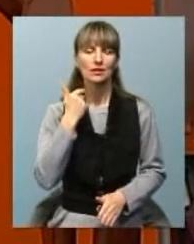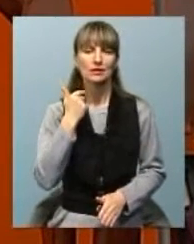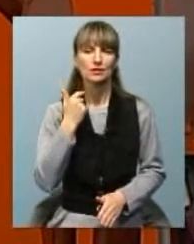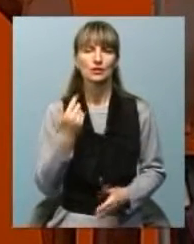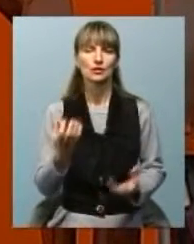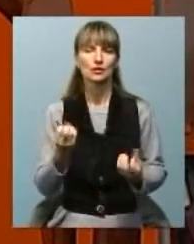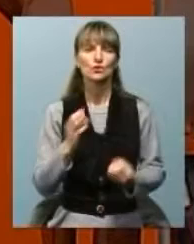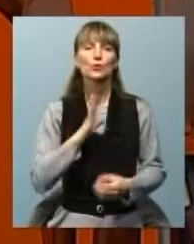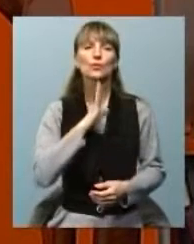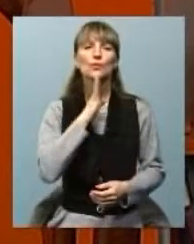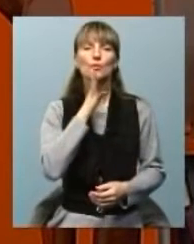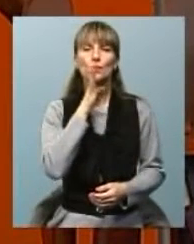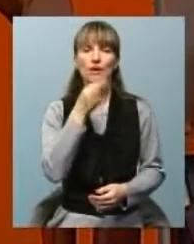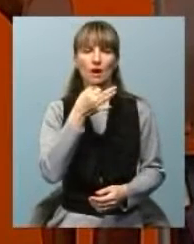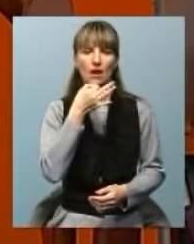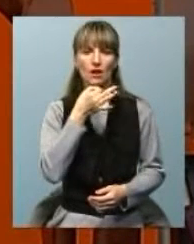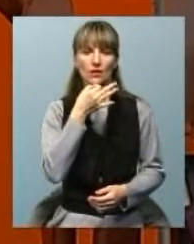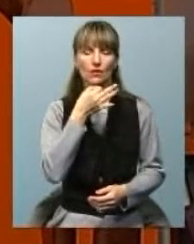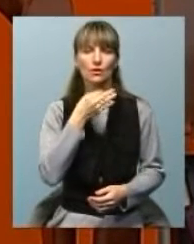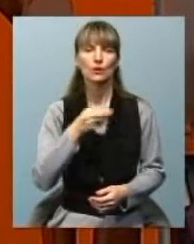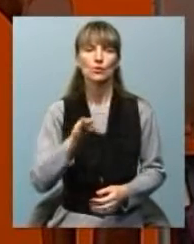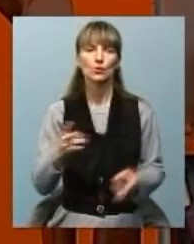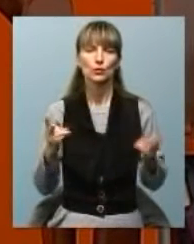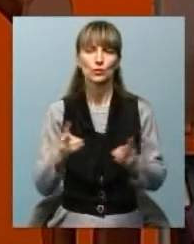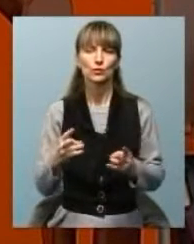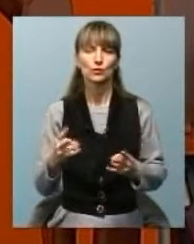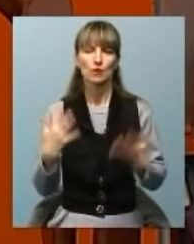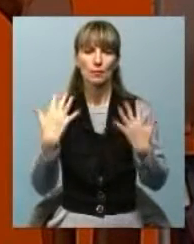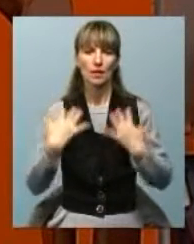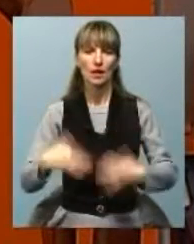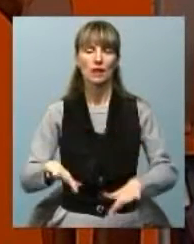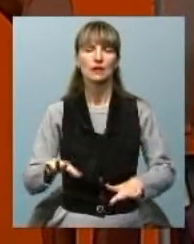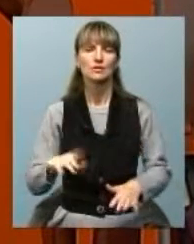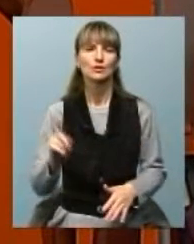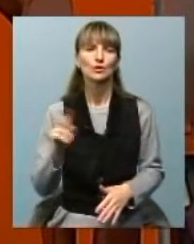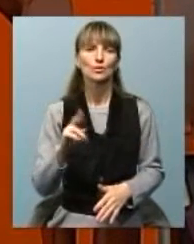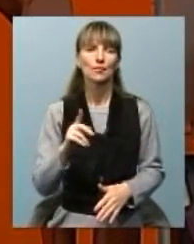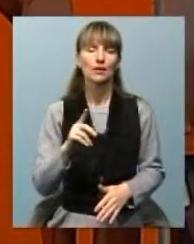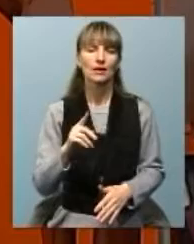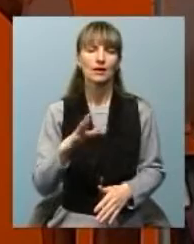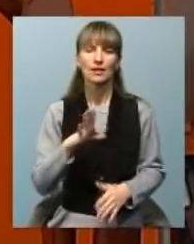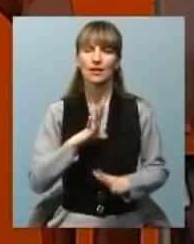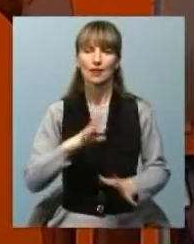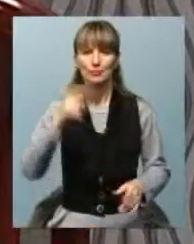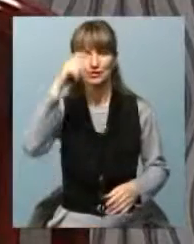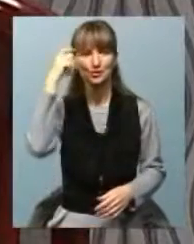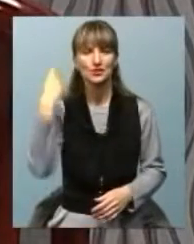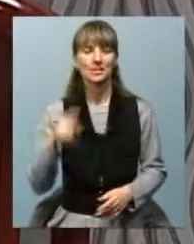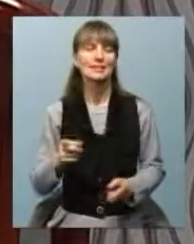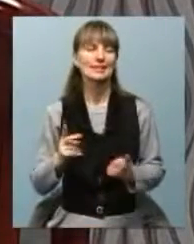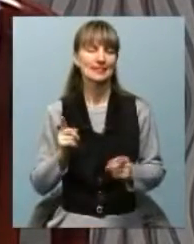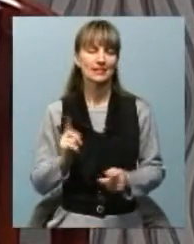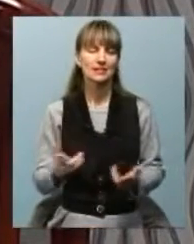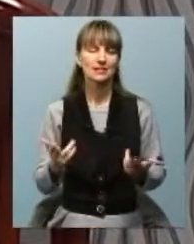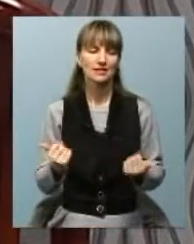А коли ще утро, ранок, то потрібно одягати плаття, щоб не зажаритися. Дійсно так,